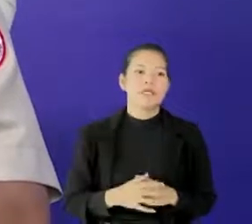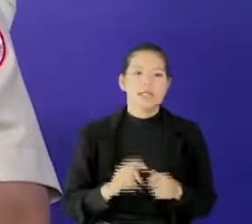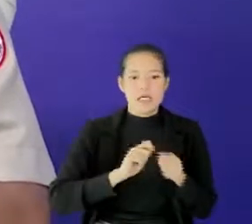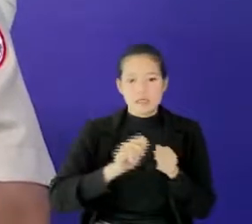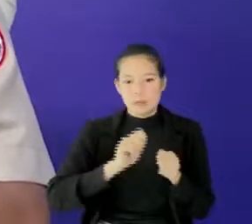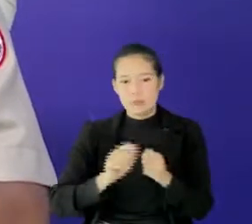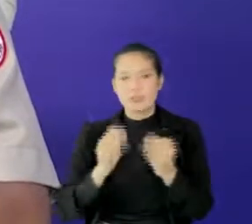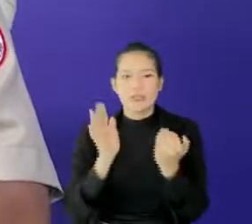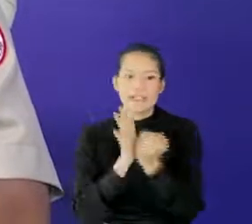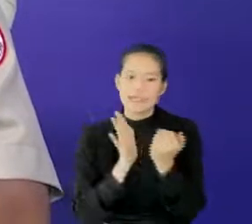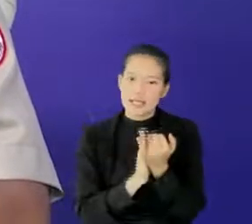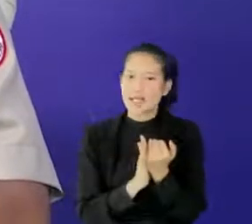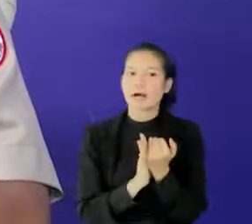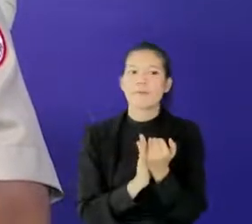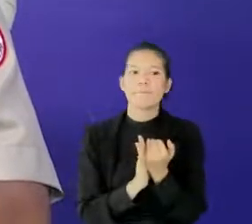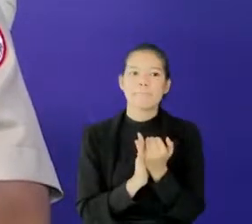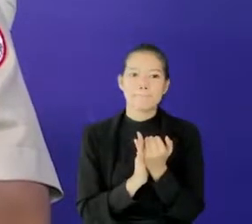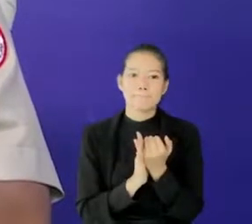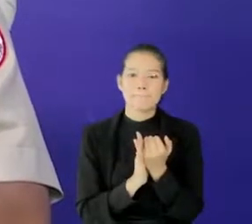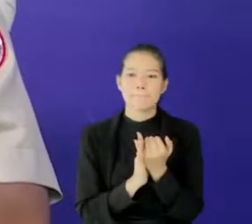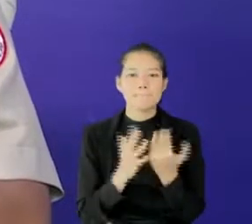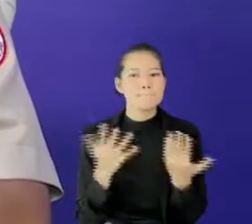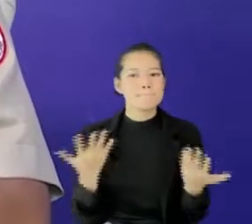membuat satu event-event dalam